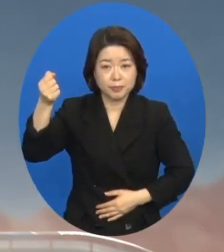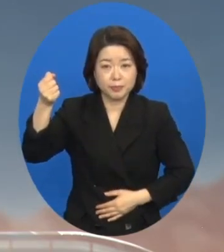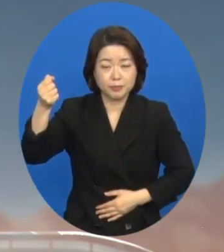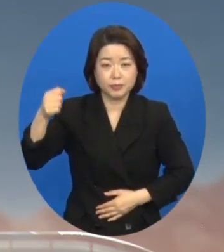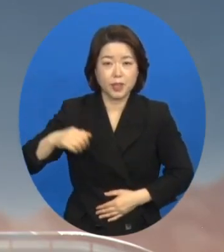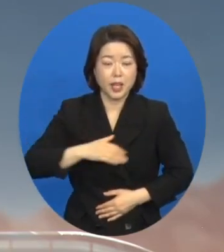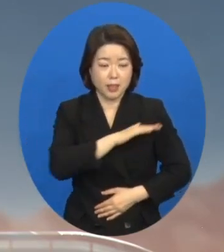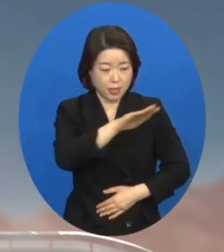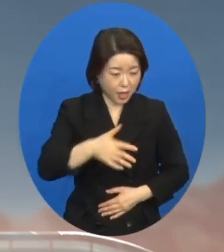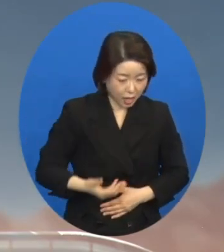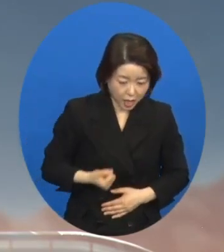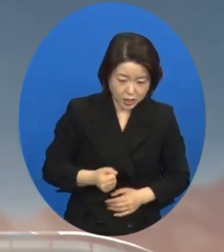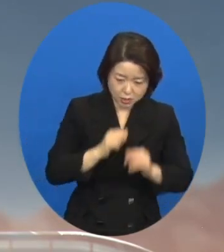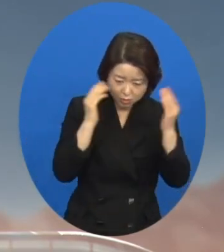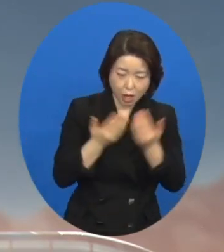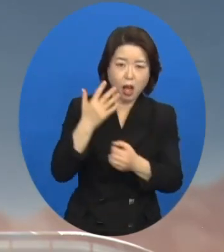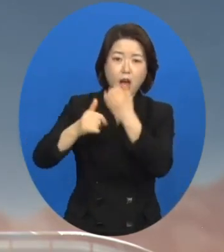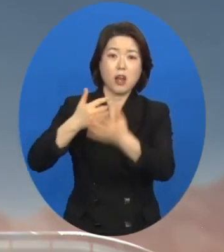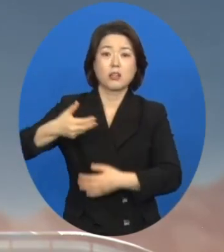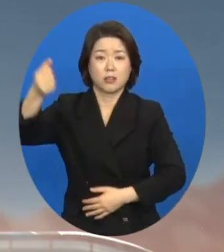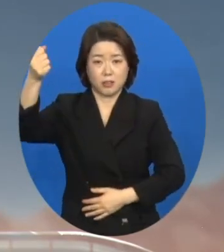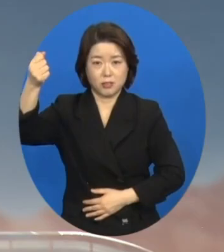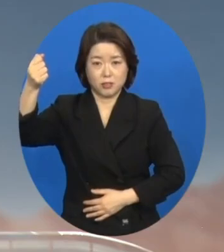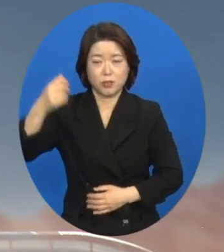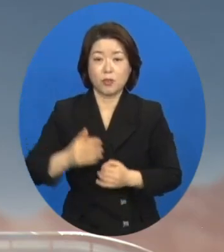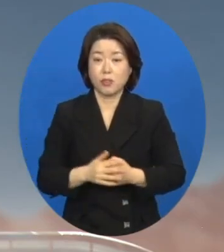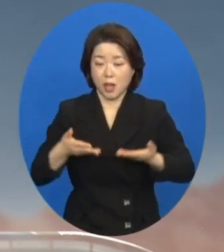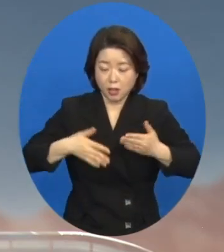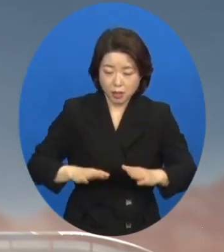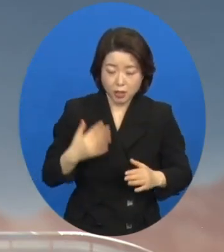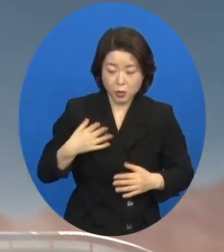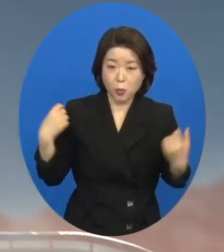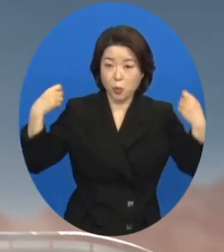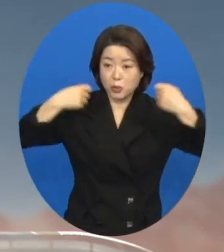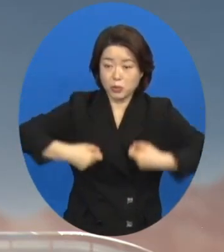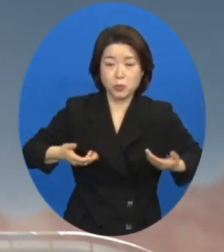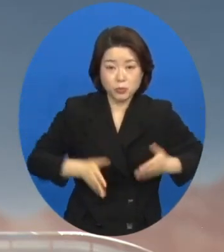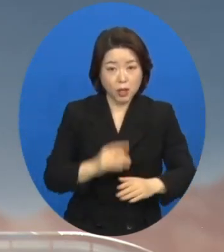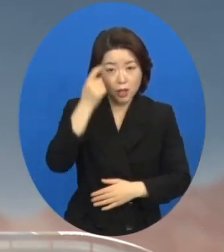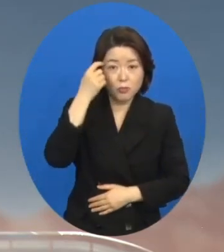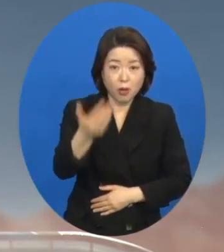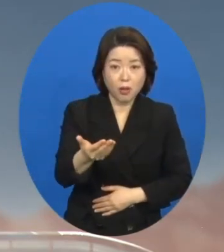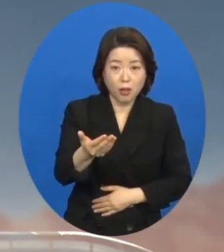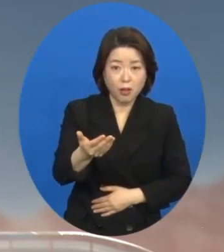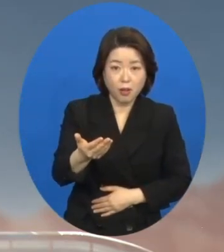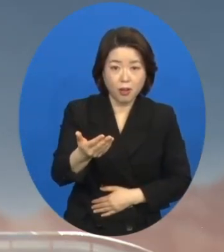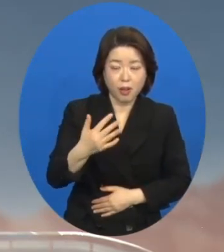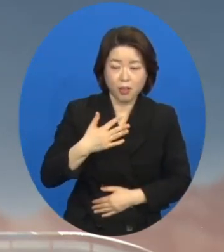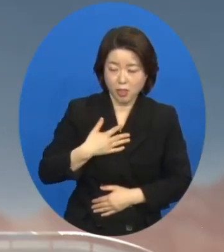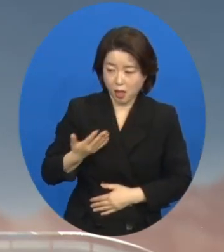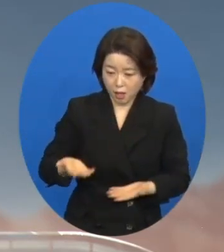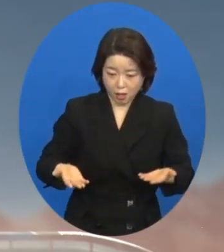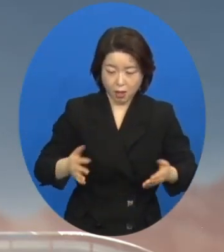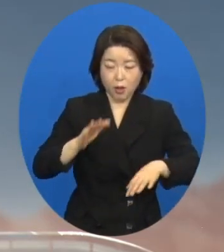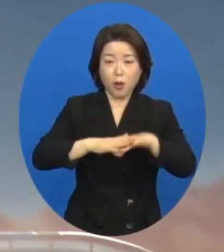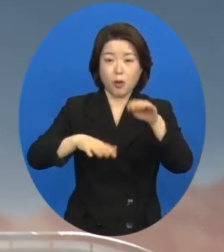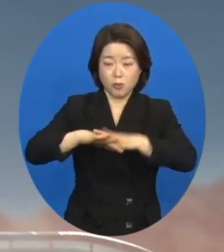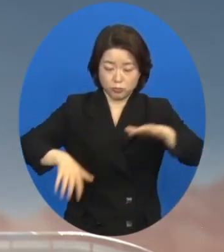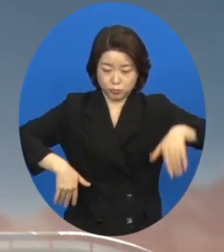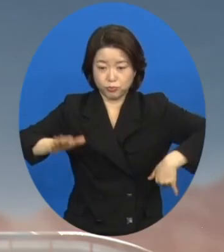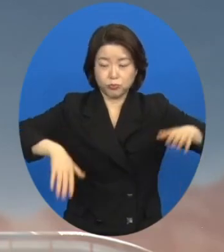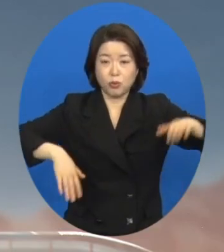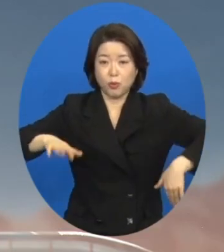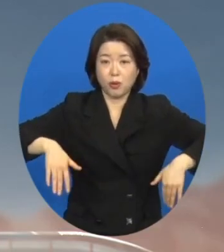가진 모든 것이 하나님의 것이에요. 난 태어날 때 옷 입고 태어났다 하신 분 계십니까? 우리 가지고 온 것이 아무것도 없어요. 갈 때도 다